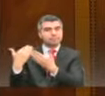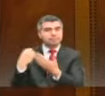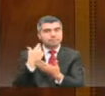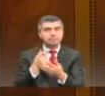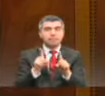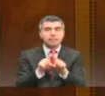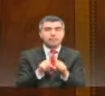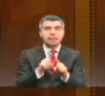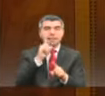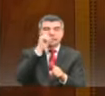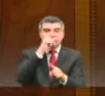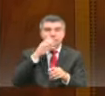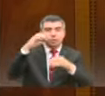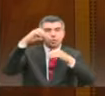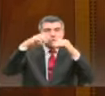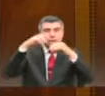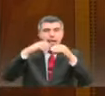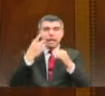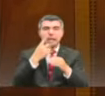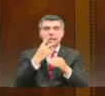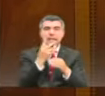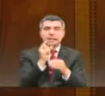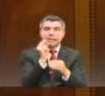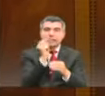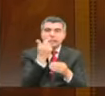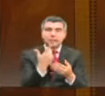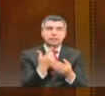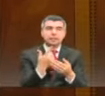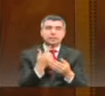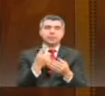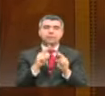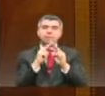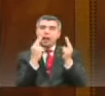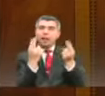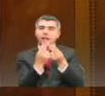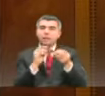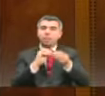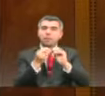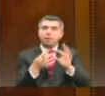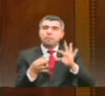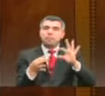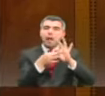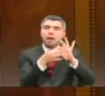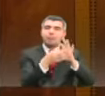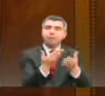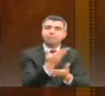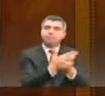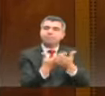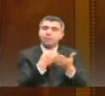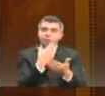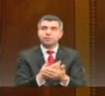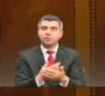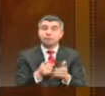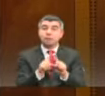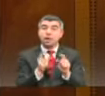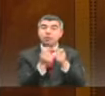صعبة، ظروف جفاف أو ظروف الأزمة الاقتصادية العالمية، ولكن المقاولة كانت تكافح دائما في سبيل الوطن.